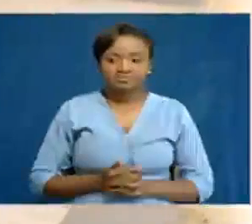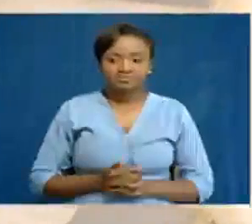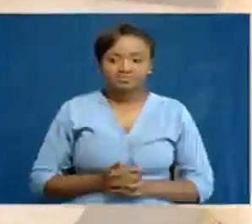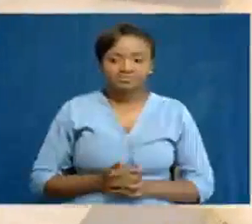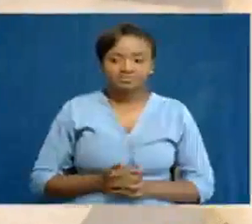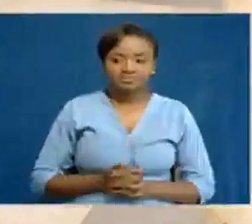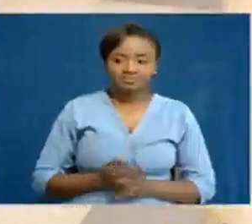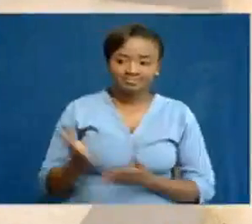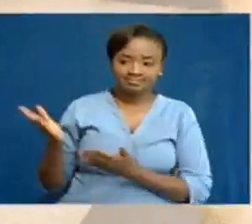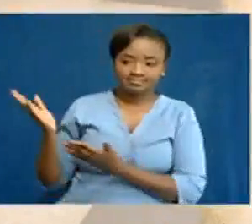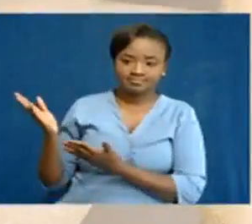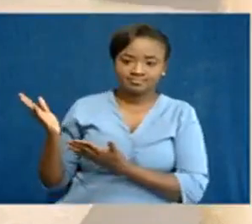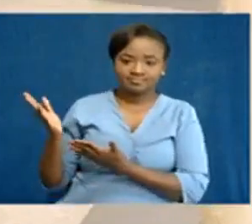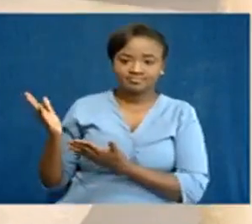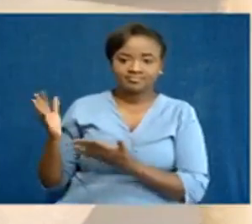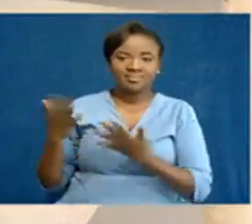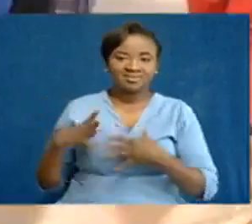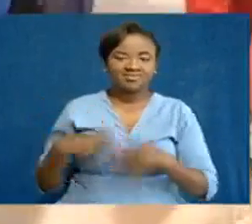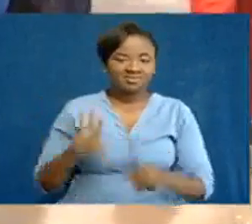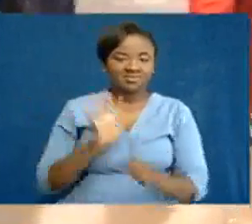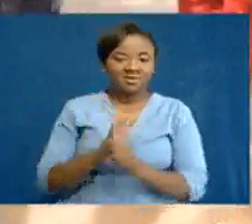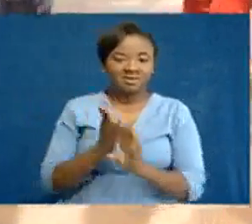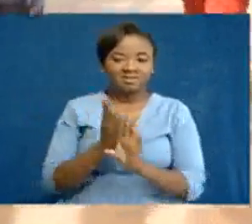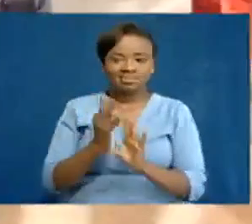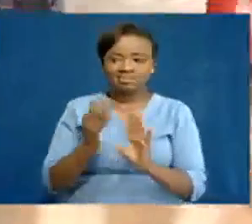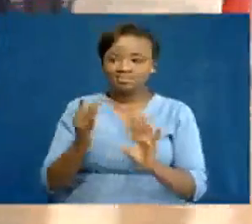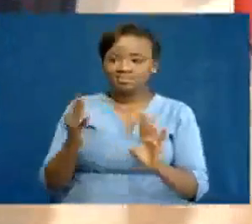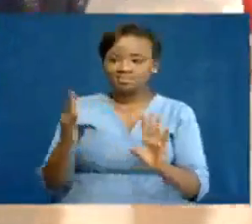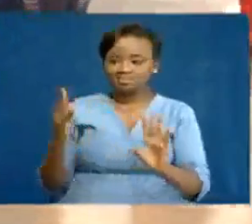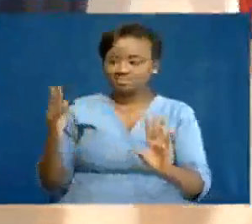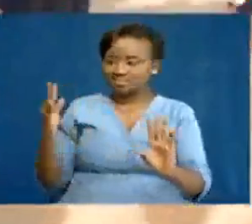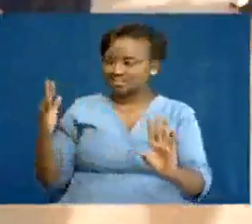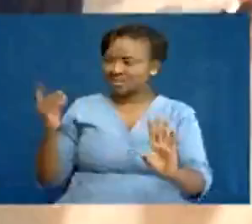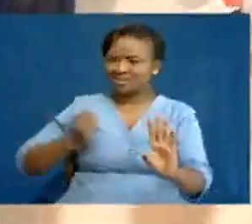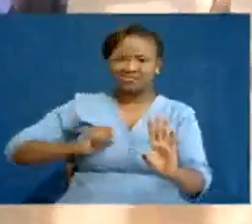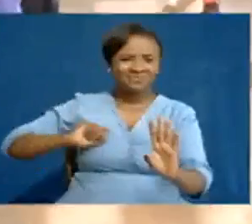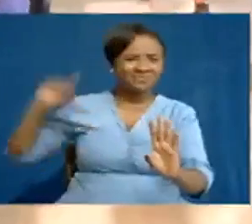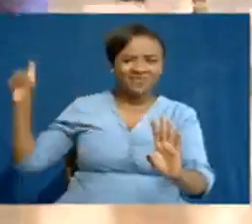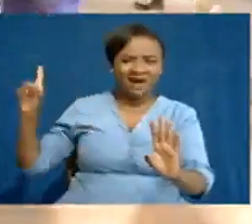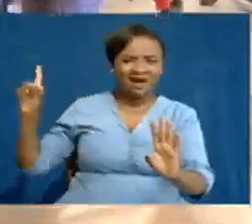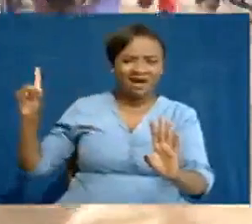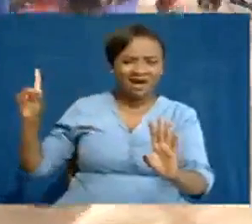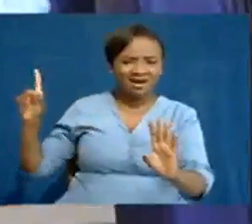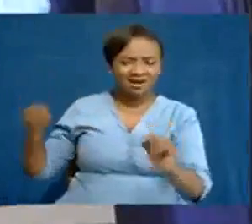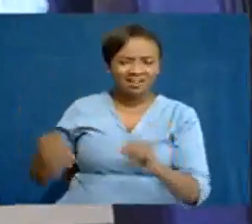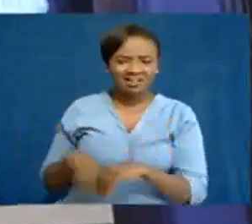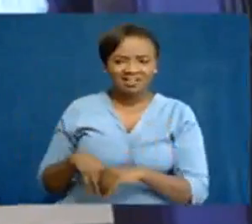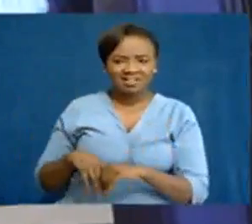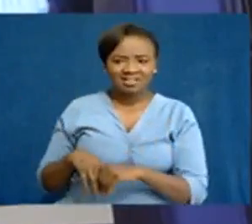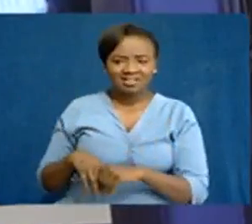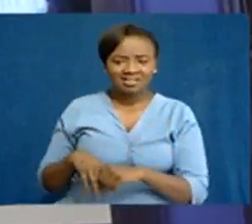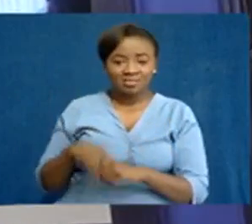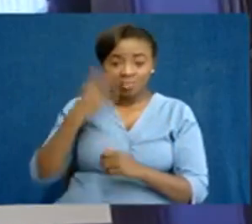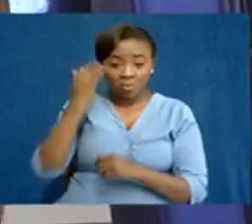Foleni ndefu za wasafiri zilianza kushuhudiwa katika uwanja wa ndege wa kimataifa wa JKIA tangu majogoo baada ya